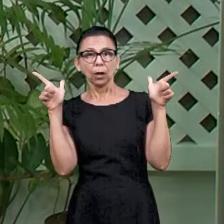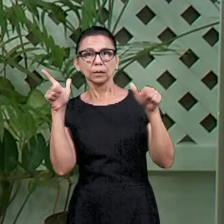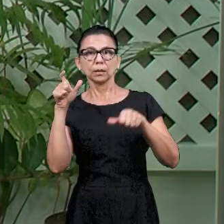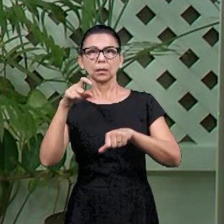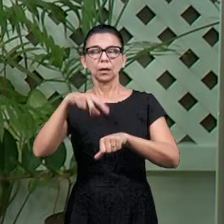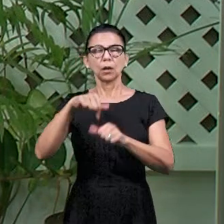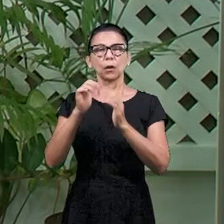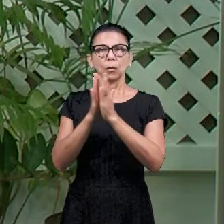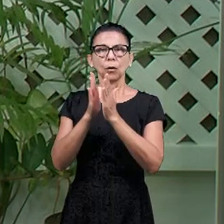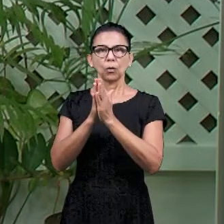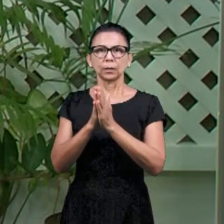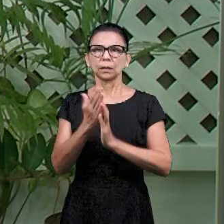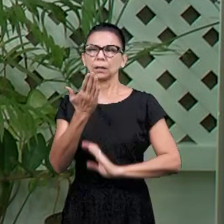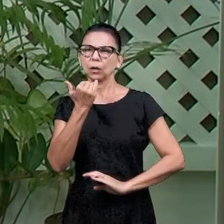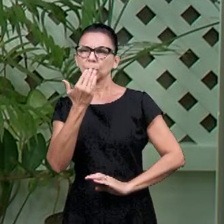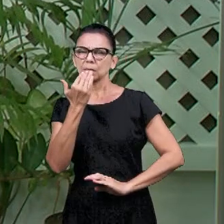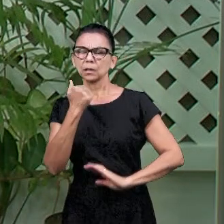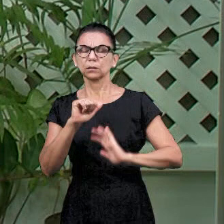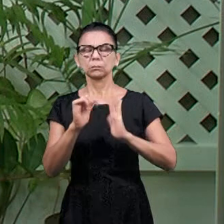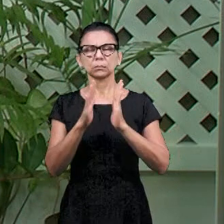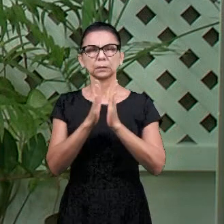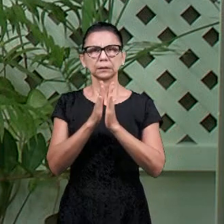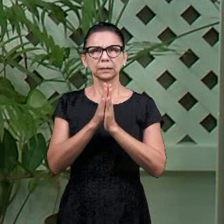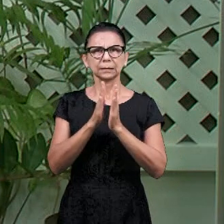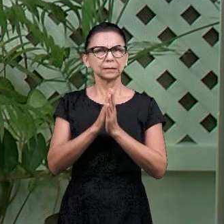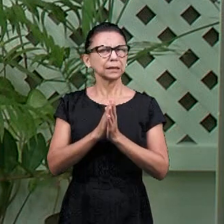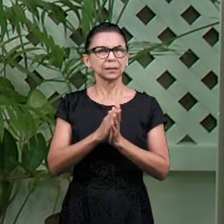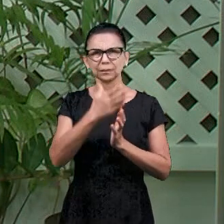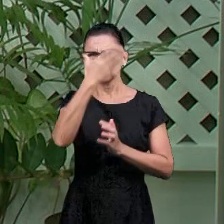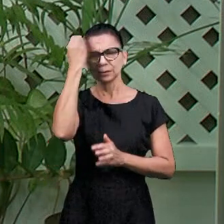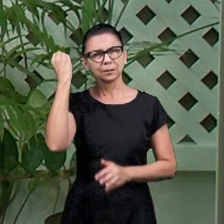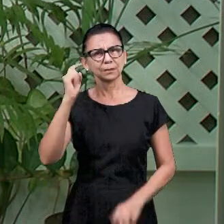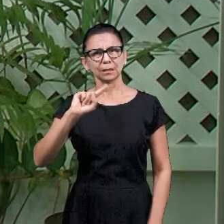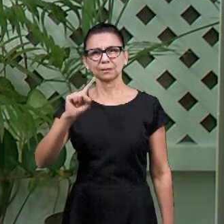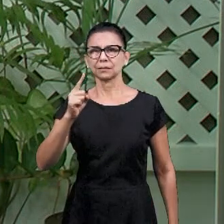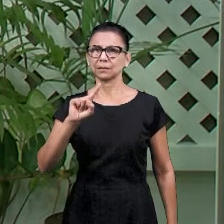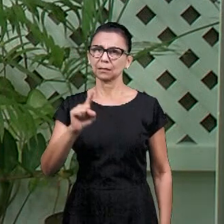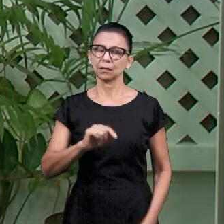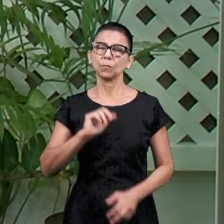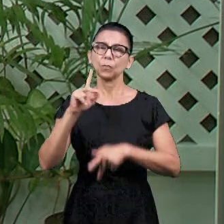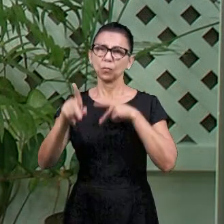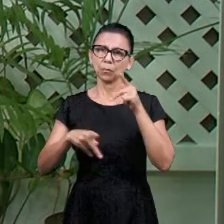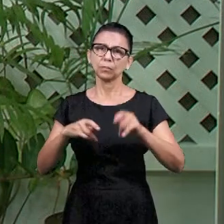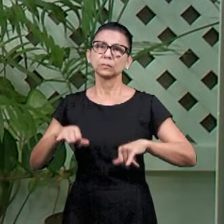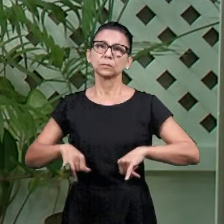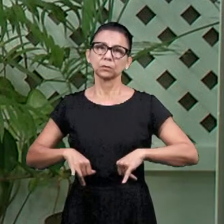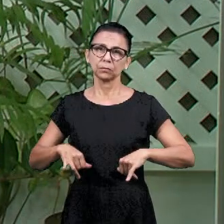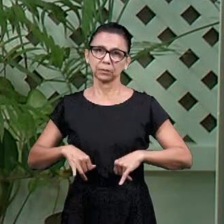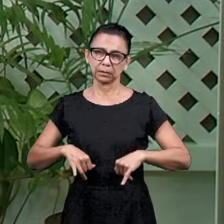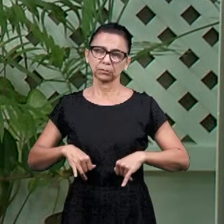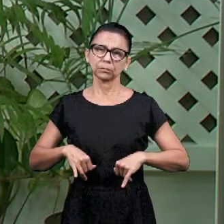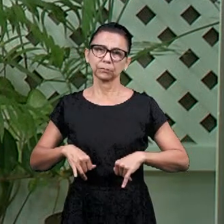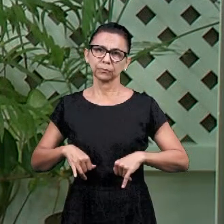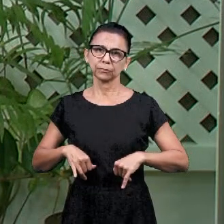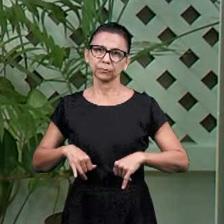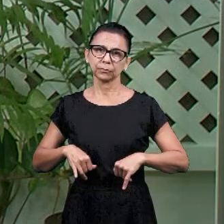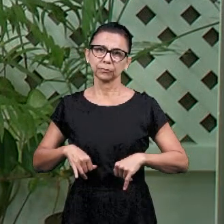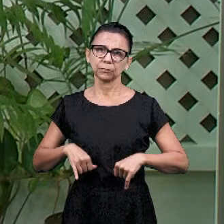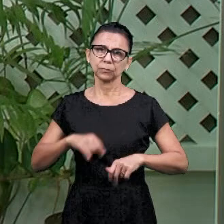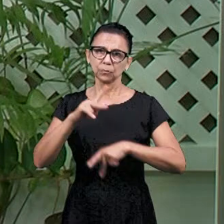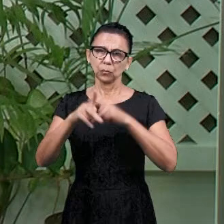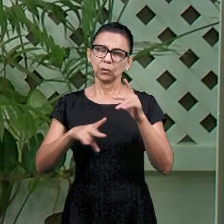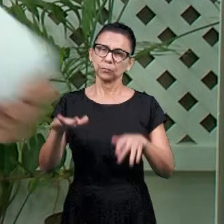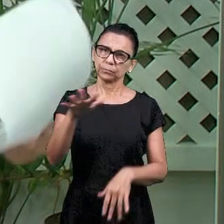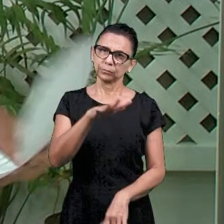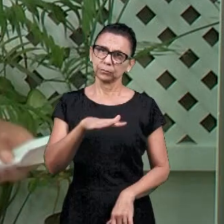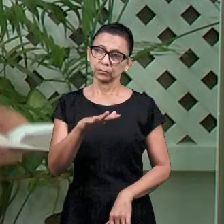vous vous réveillez, priez. La journée, vous avez un petit moment, priez. N'oubliez pas de prier pour